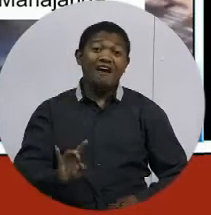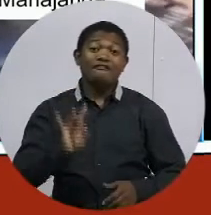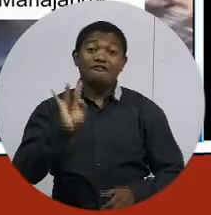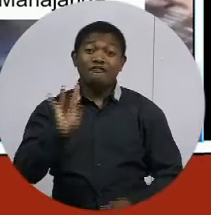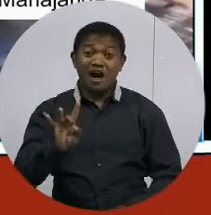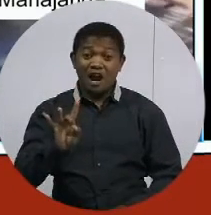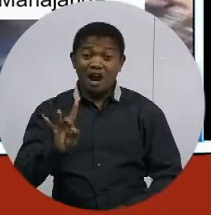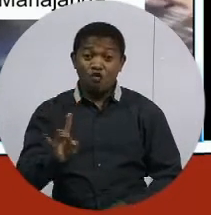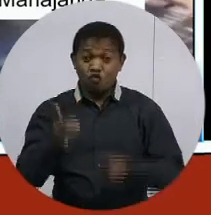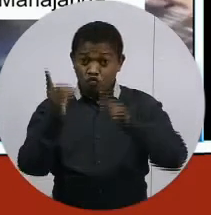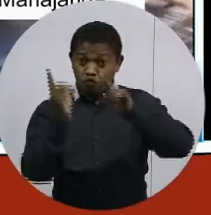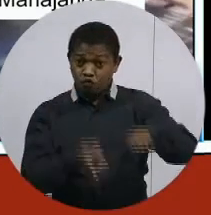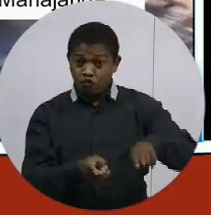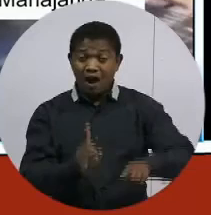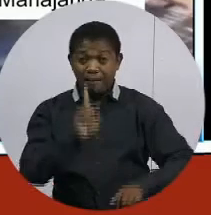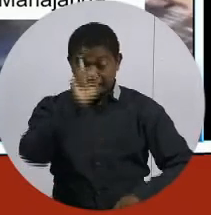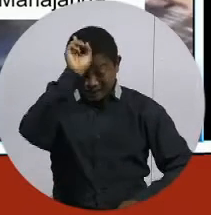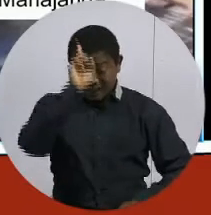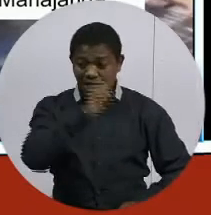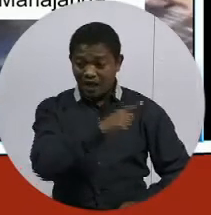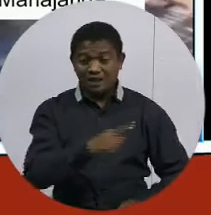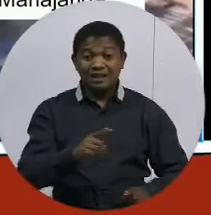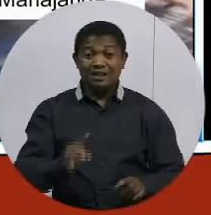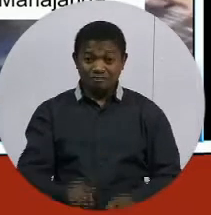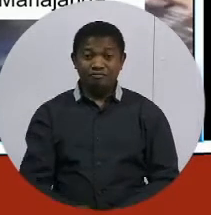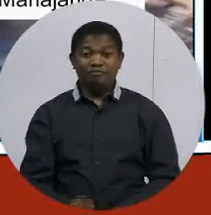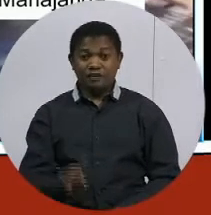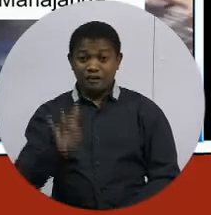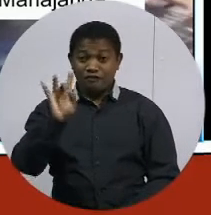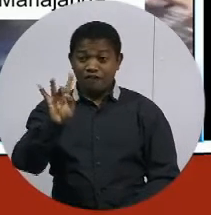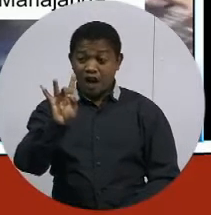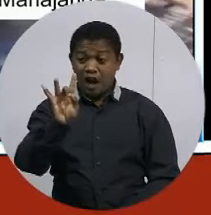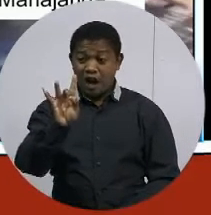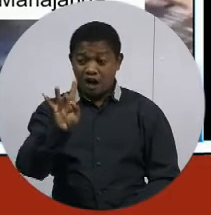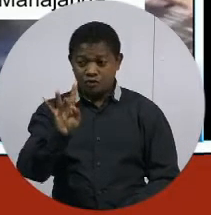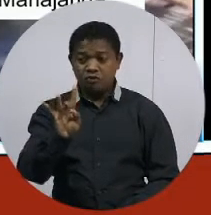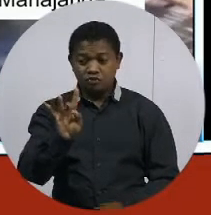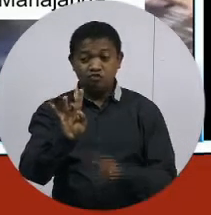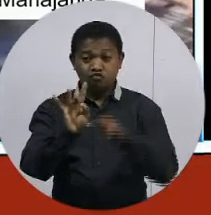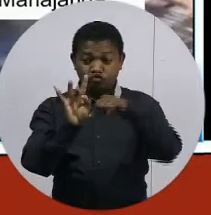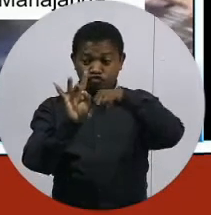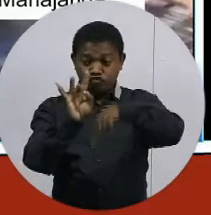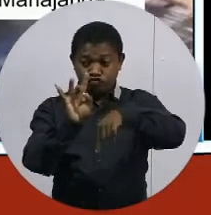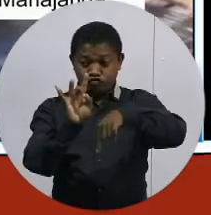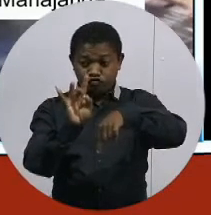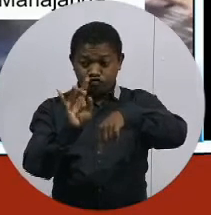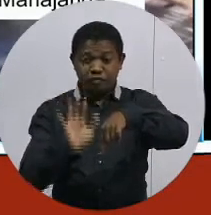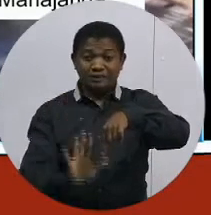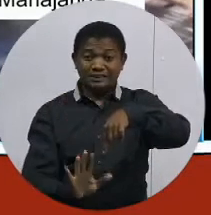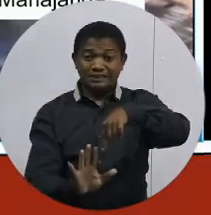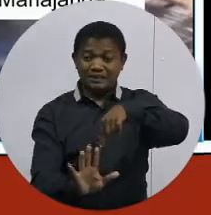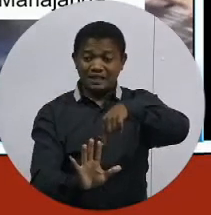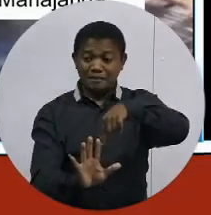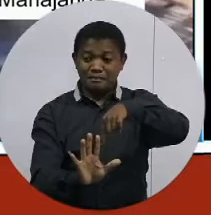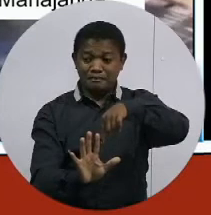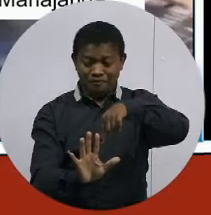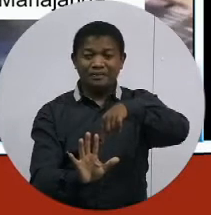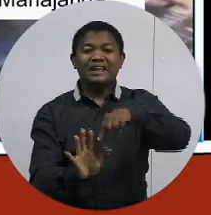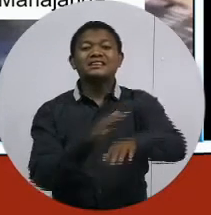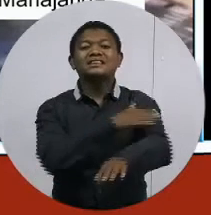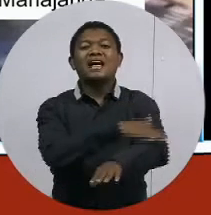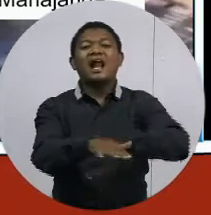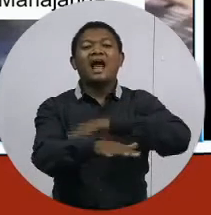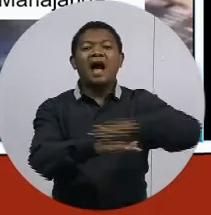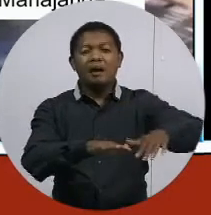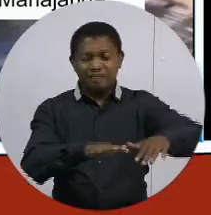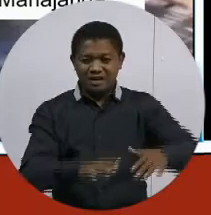Mahajanga ny 5 ireo sitrana ireo tsy nanaraka fitsaboana teto antoerana kosa ny telo dia ny ray